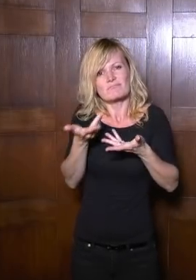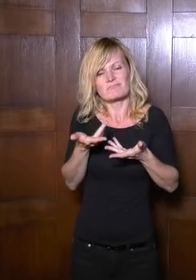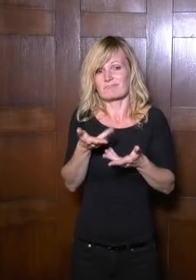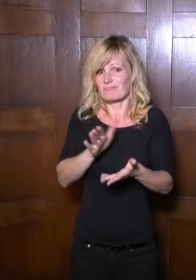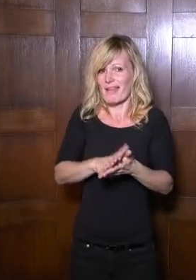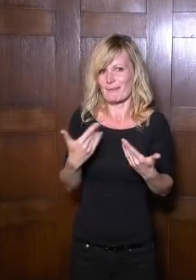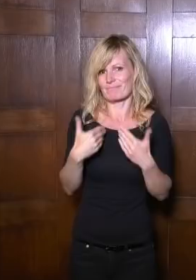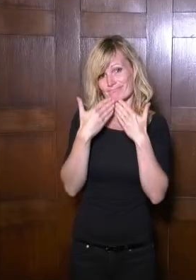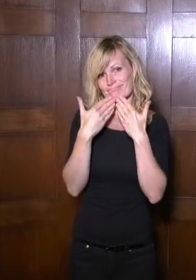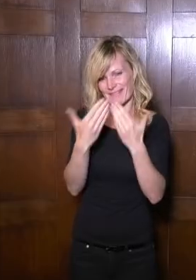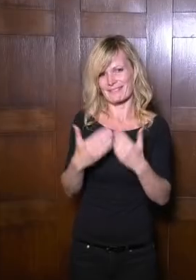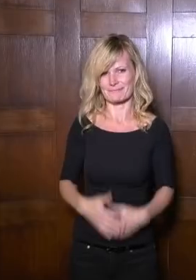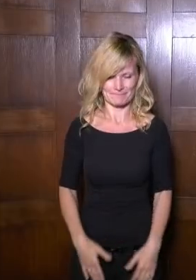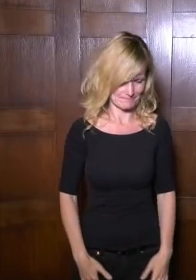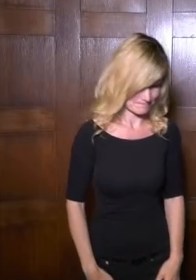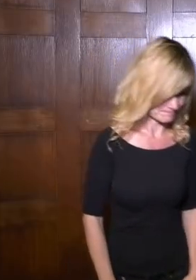Danke.